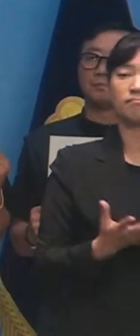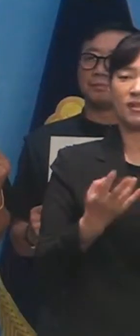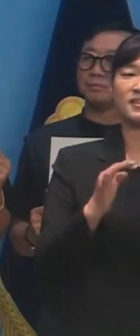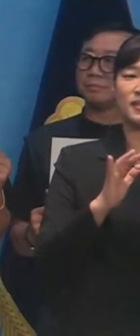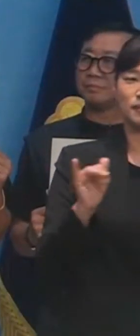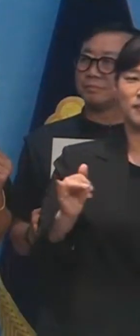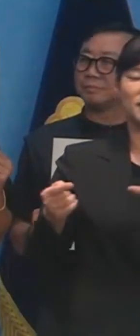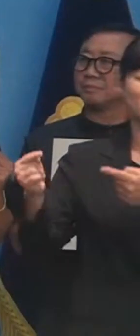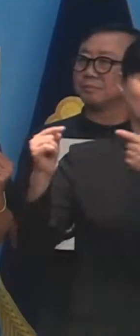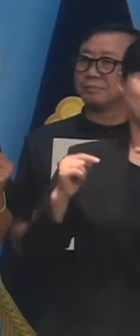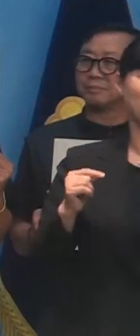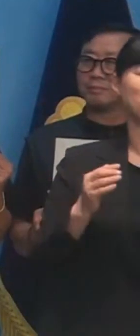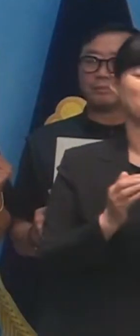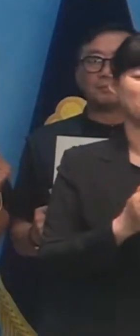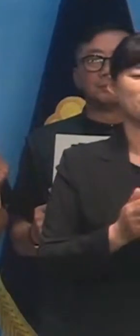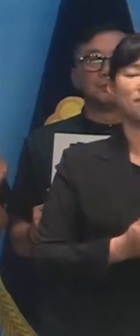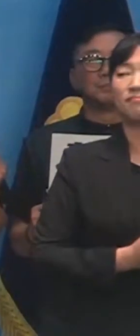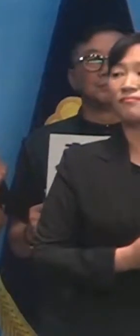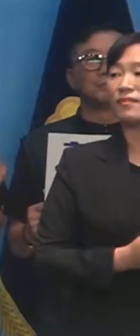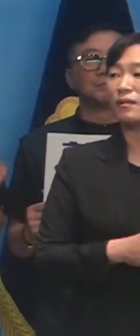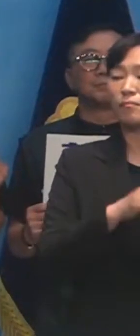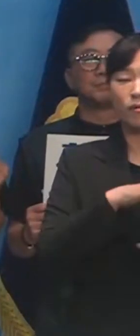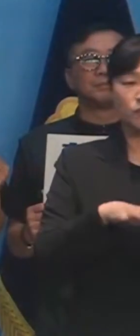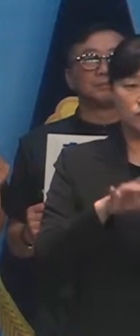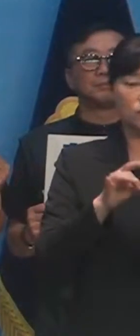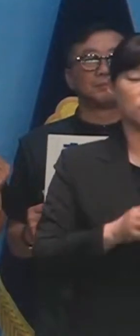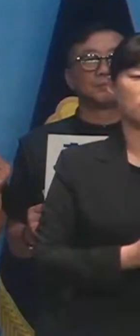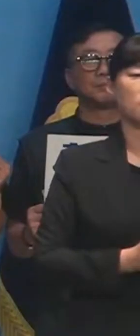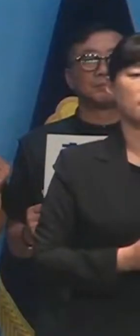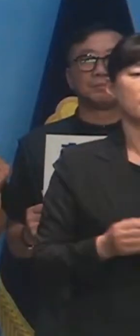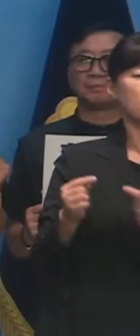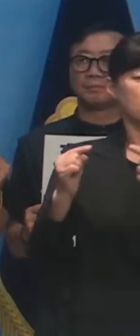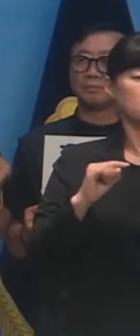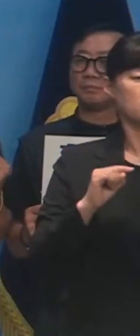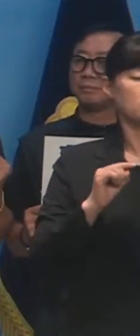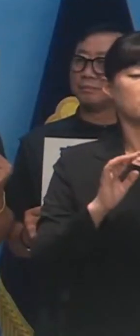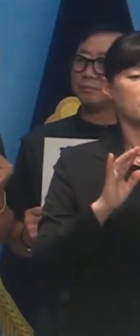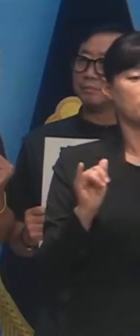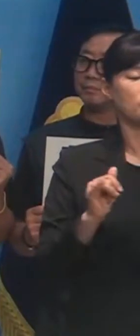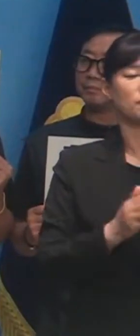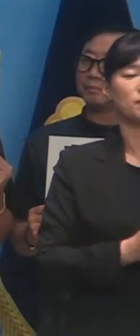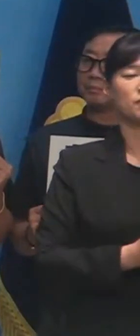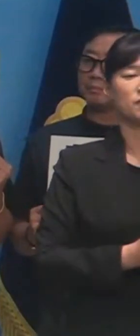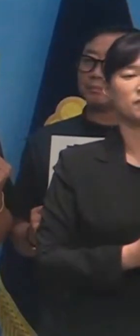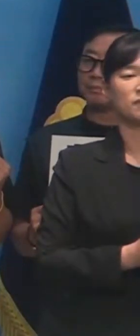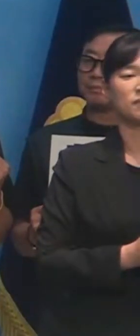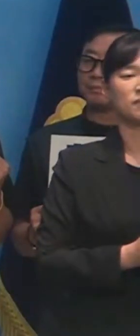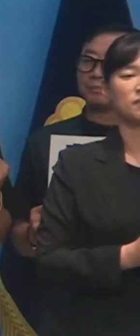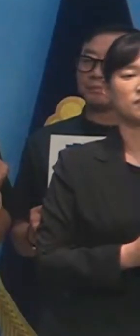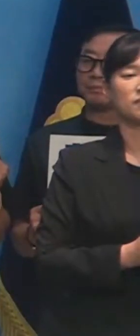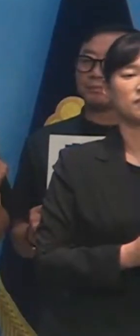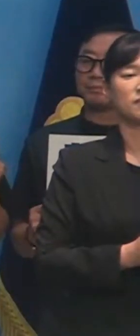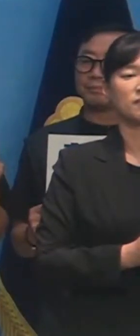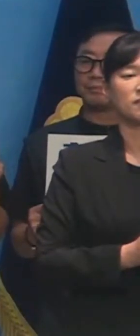많은 분들이 참석해 주셨는데요. 먼저 참석해 주신